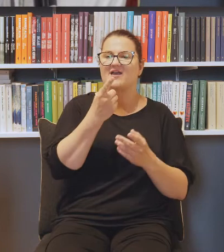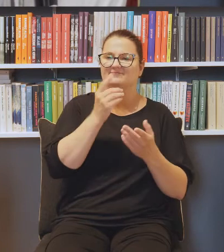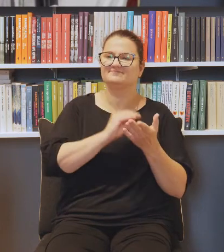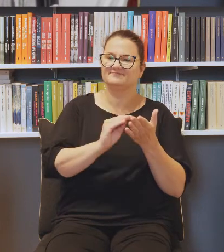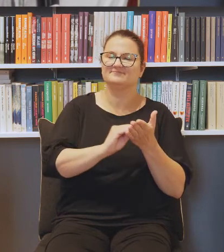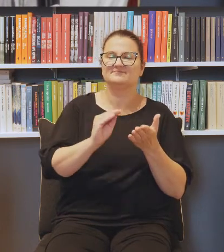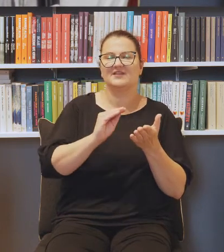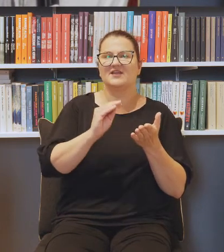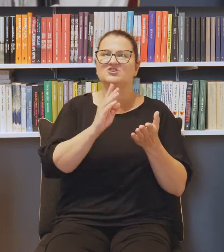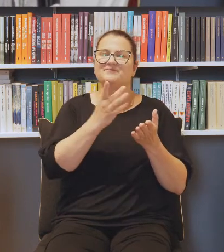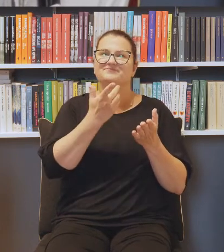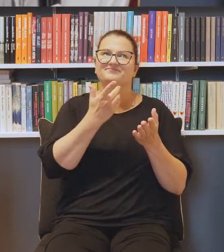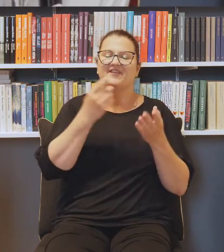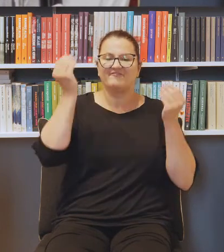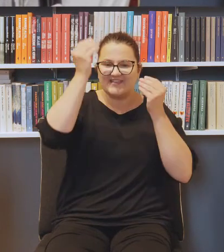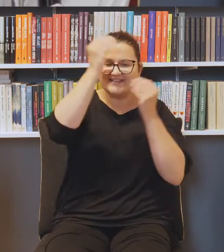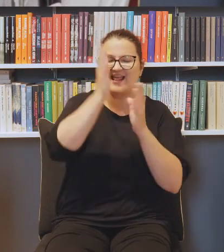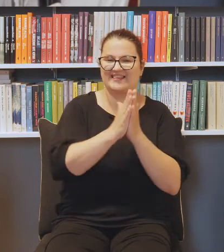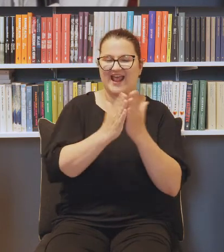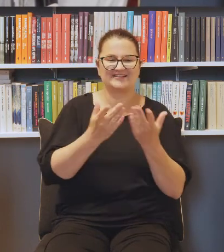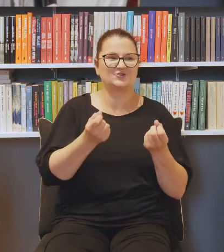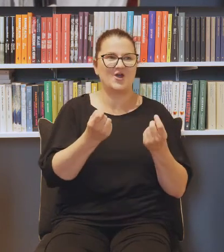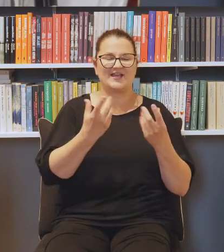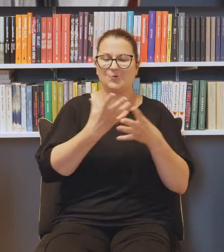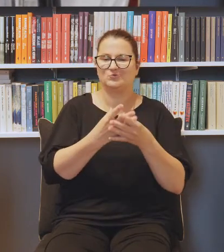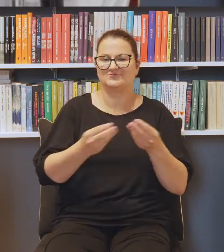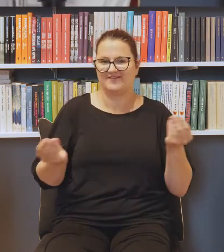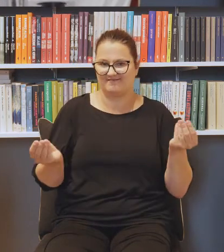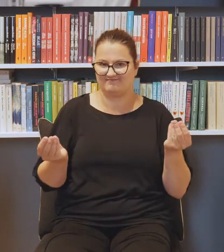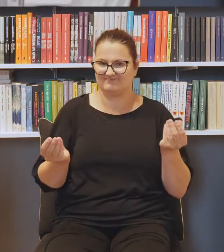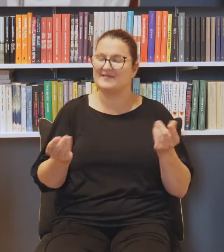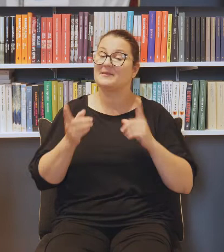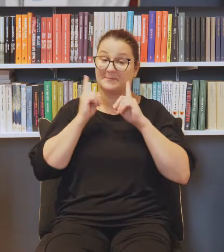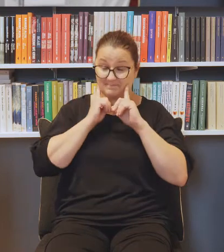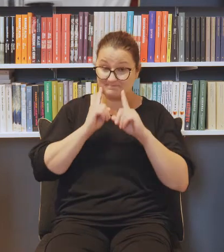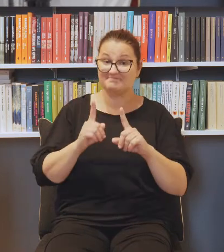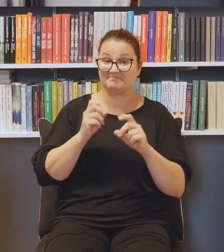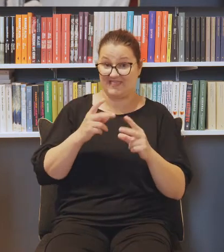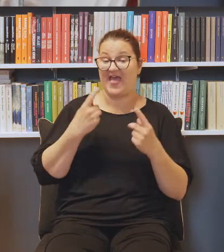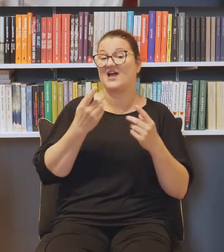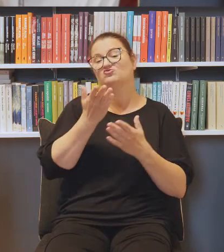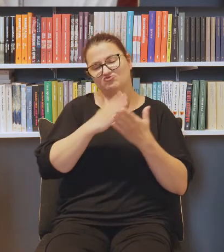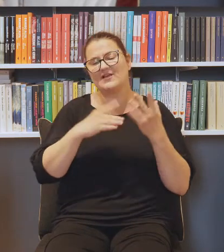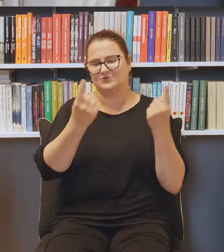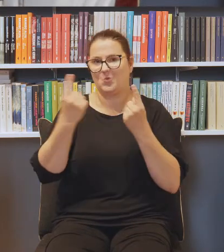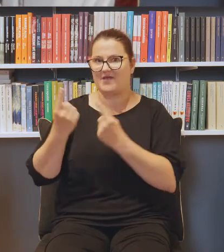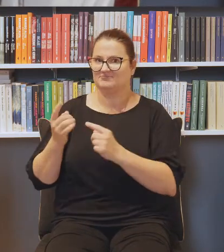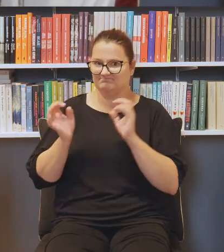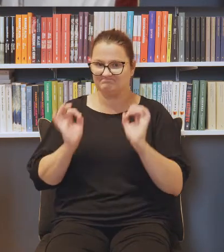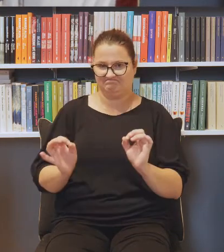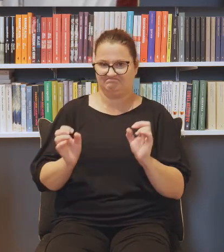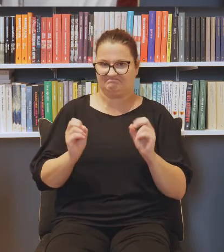ta kategoria fikcji tak trochę nam ucieka. I na przykład rzeczywiście w niektórych przypadkach to jest zdrowe, bo nie